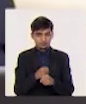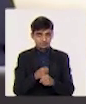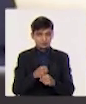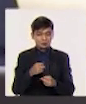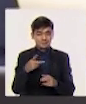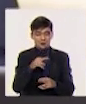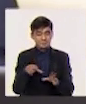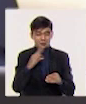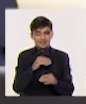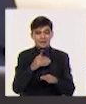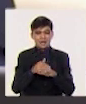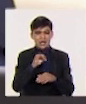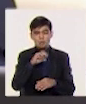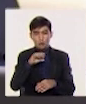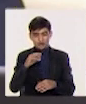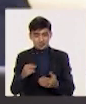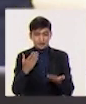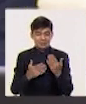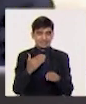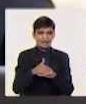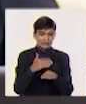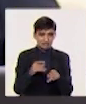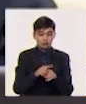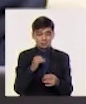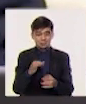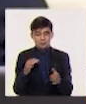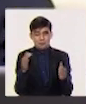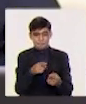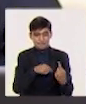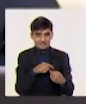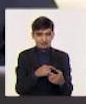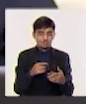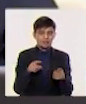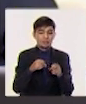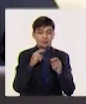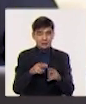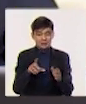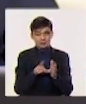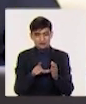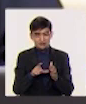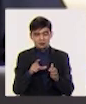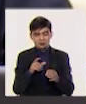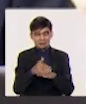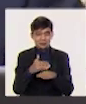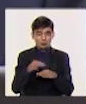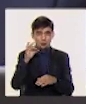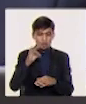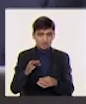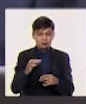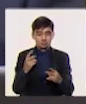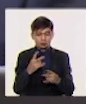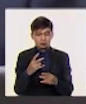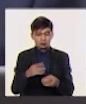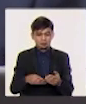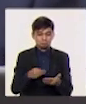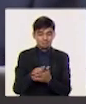Біріншіден, барлық ипотекалық тұтынушылық несиелер мен шағын және орта бизнеске арналған несиелердің шекті пайыздық мөлшерлемесін